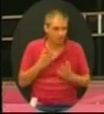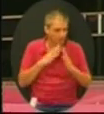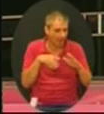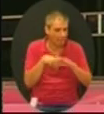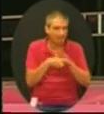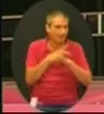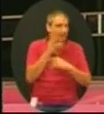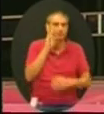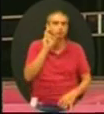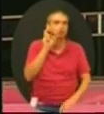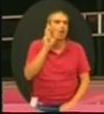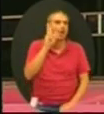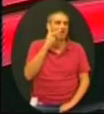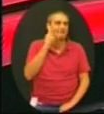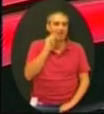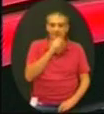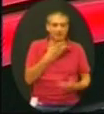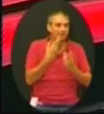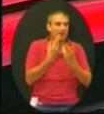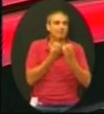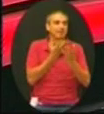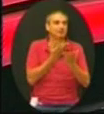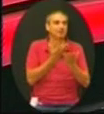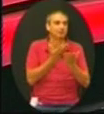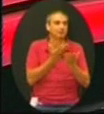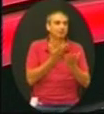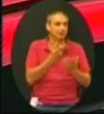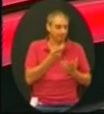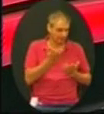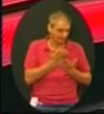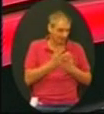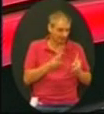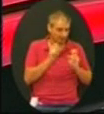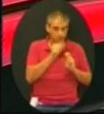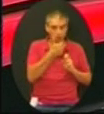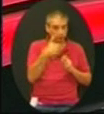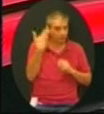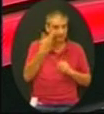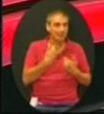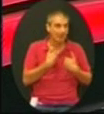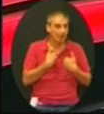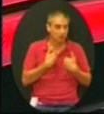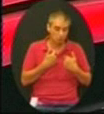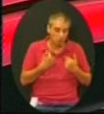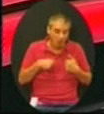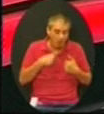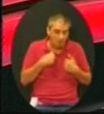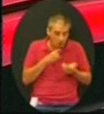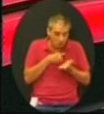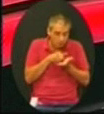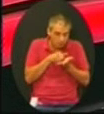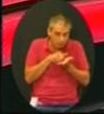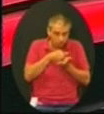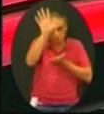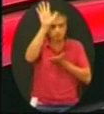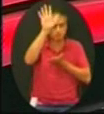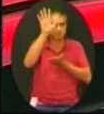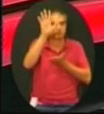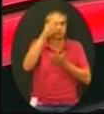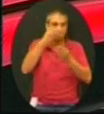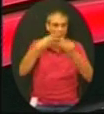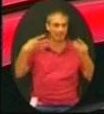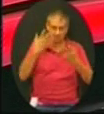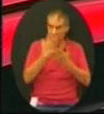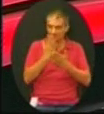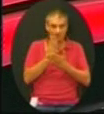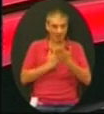שואפת... וחלק ממה שאנחנו מובילים בכנסת הזאת... המסר הוא, בהזדמנות הראשונה שתהיה לנו, אנחנו נוציא אותם, מה שנקרא, מחוץ לגדר.